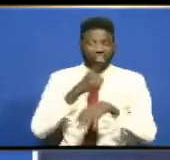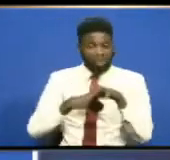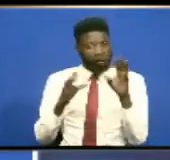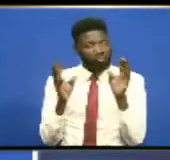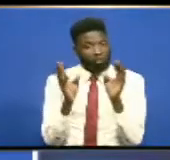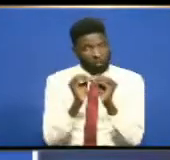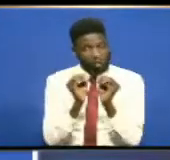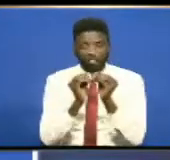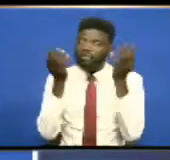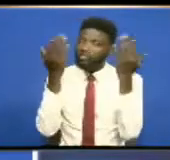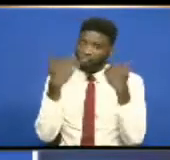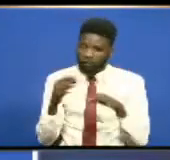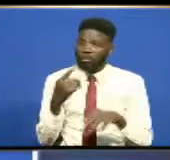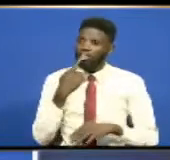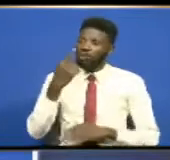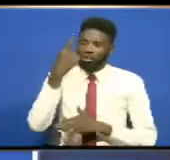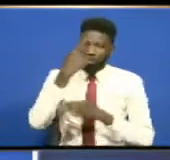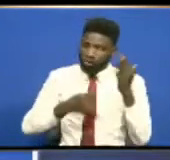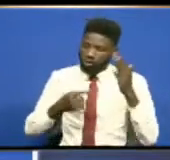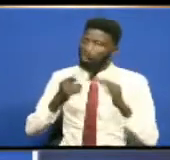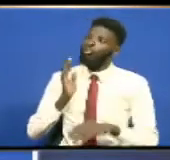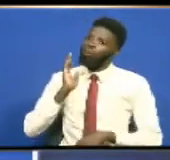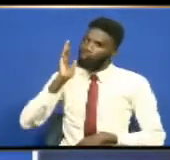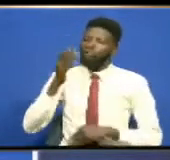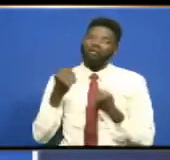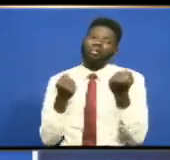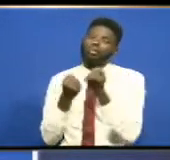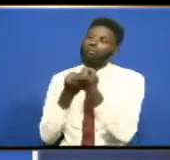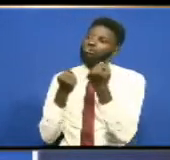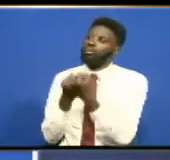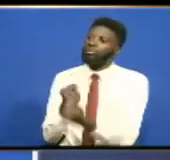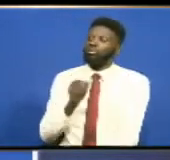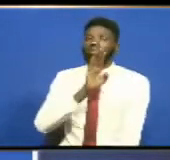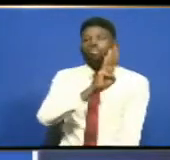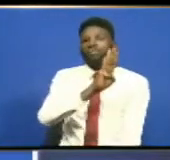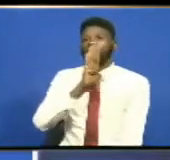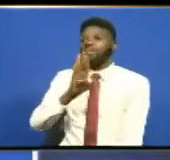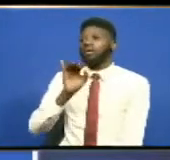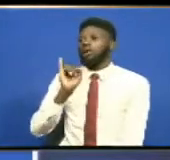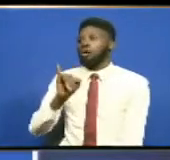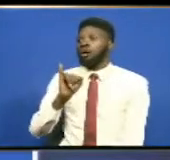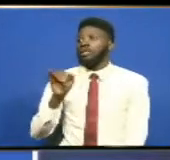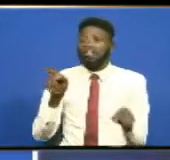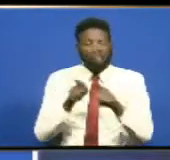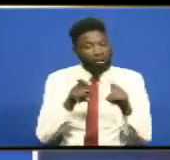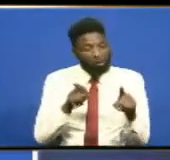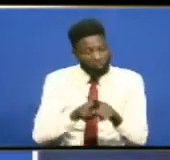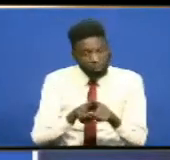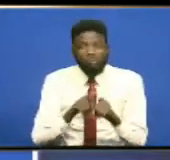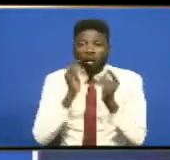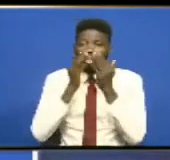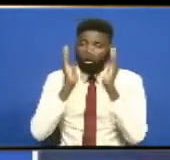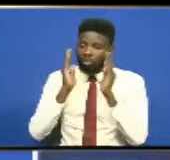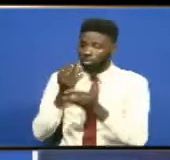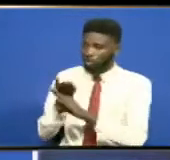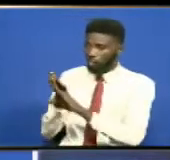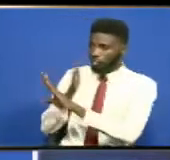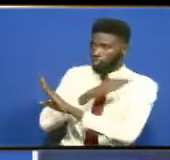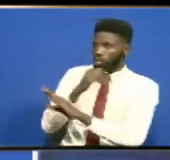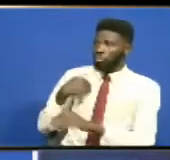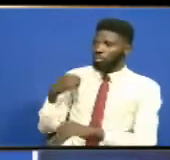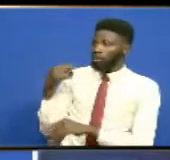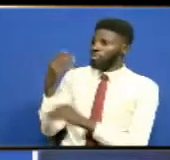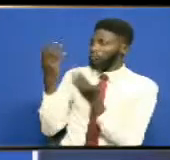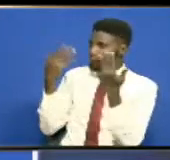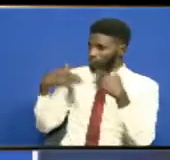kwamba watapigia debe ripoti ya BBI. Na Boni, kwa kumalizia ni kwamba kuna mkutano ambao ulikuwa ufanyike hii leo